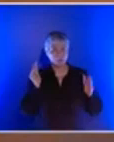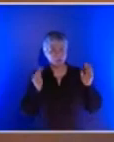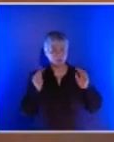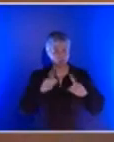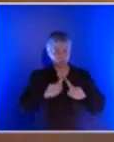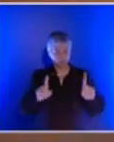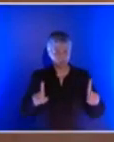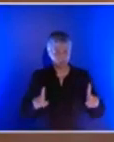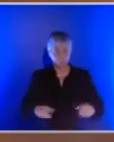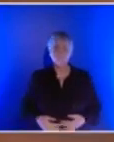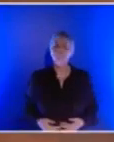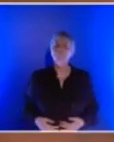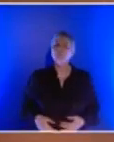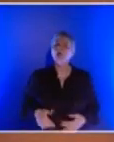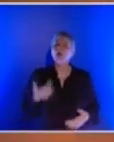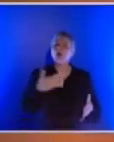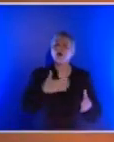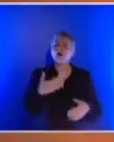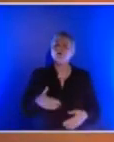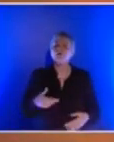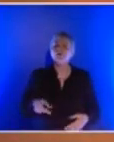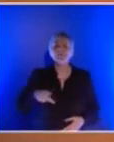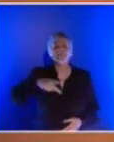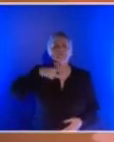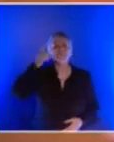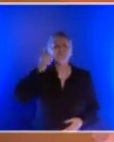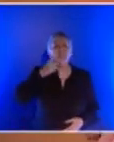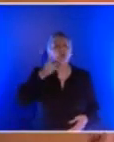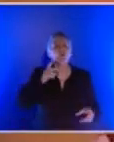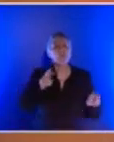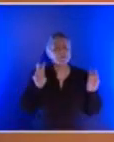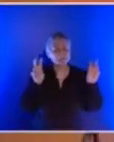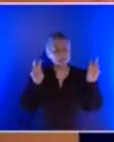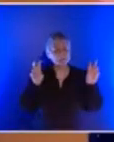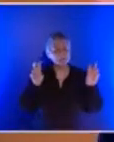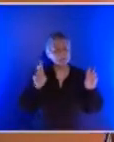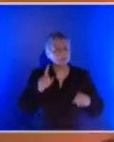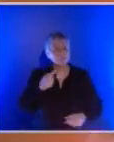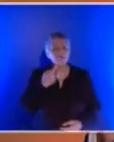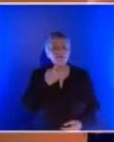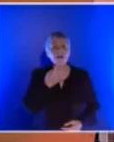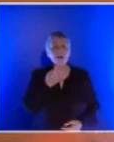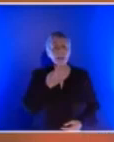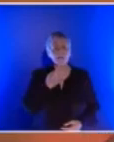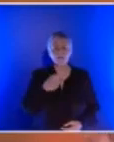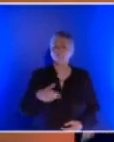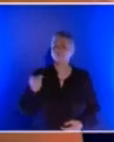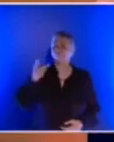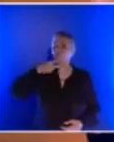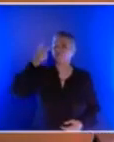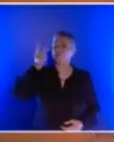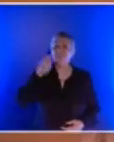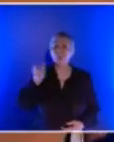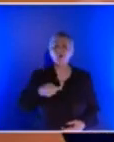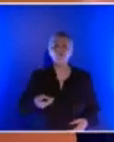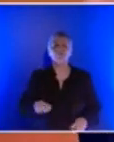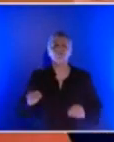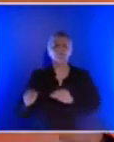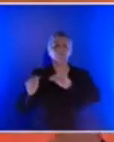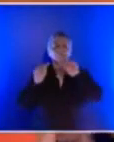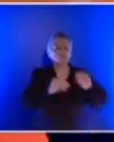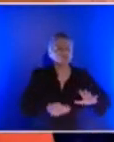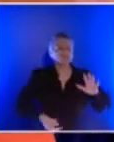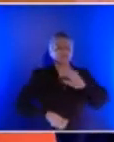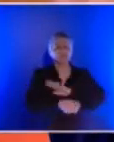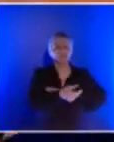ενότητα αφορά τα δικαιώματα. Εκεί λέμε τα εξής. Τα δικαιώματα των προσφύγων, των μεταναστών, των ομόφυλων